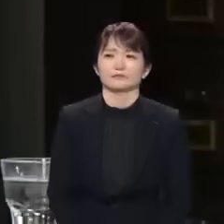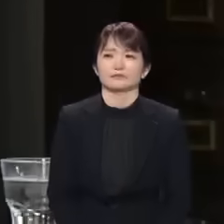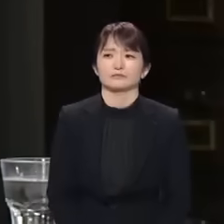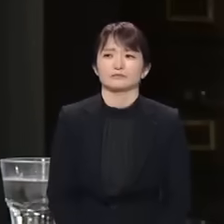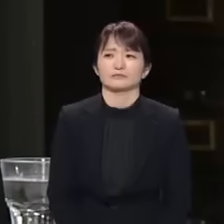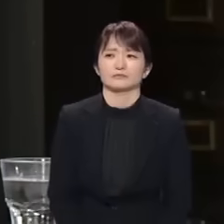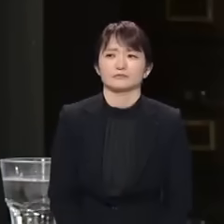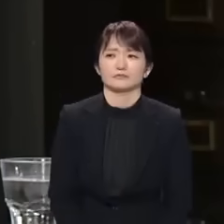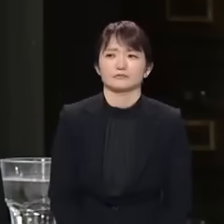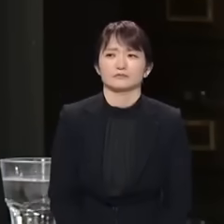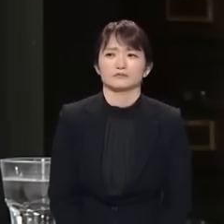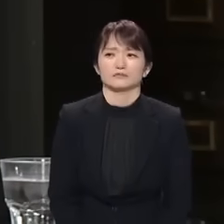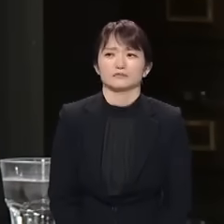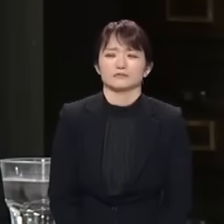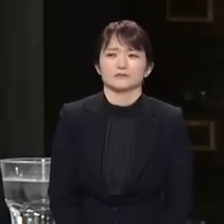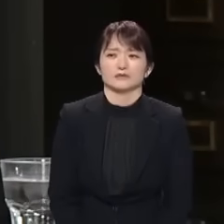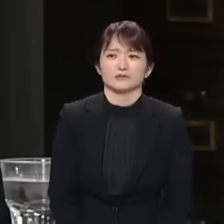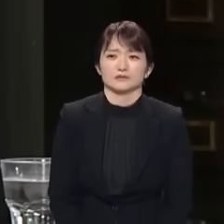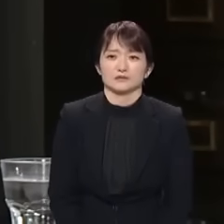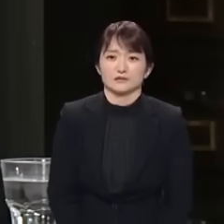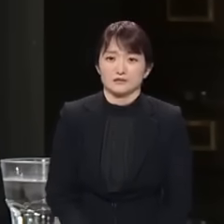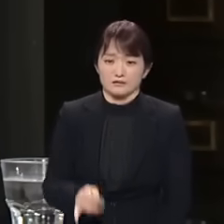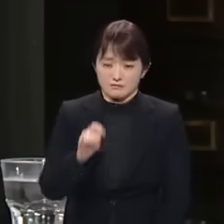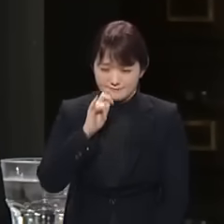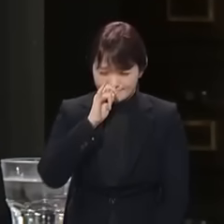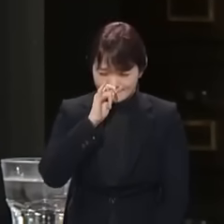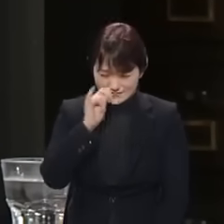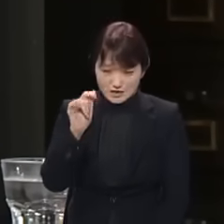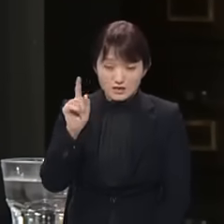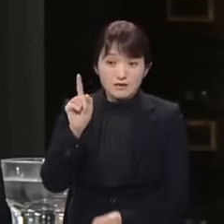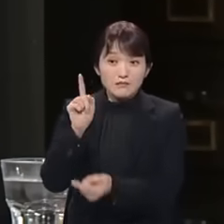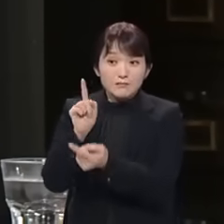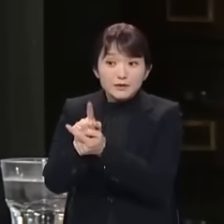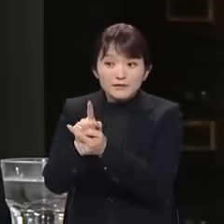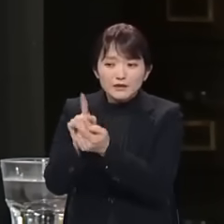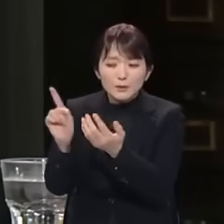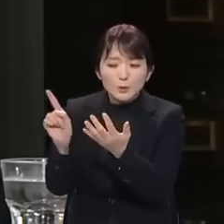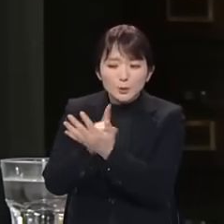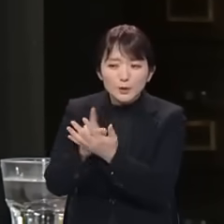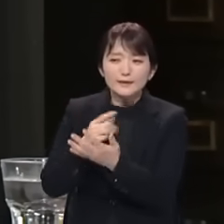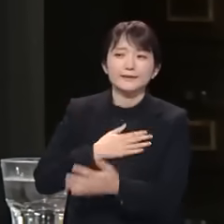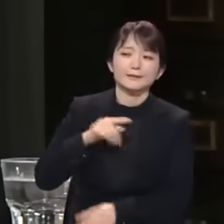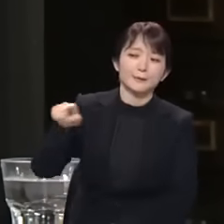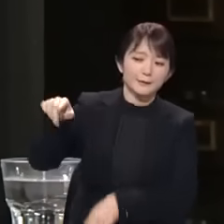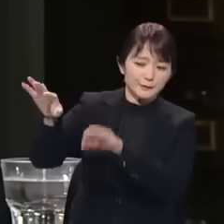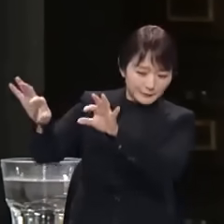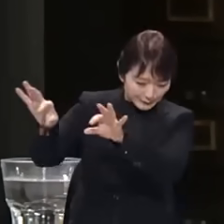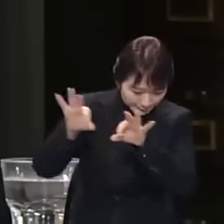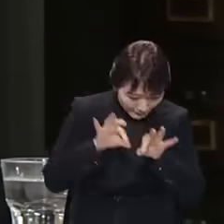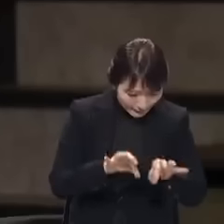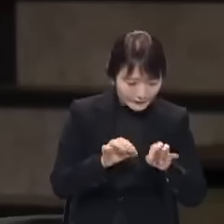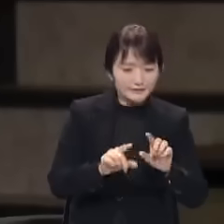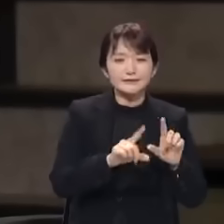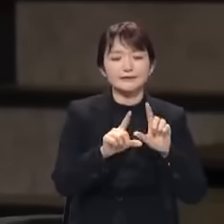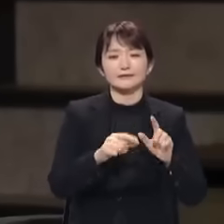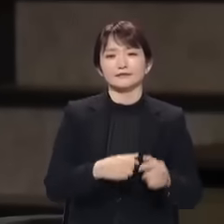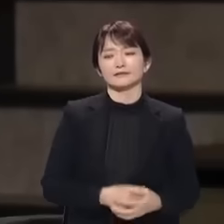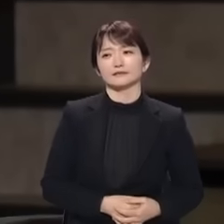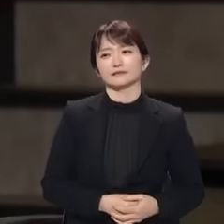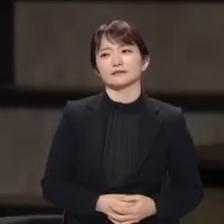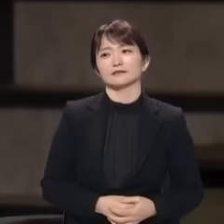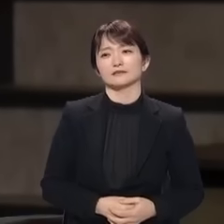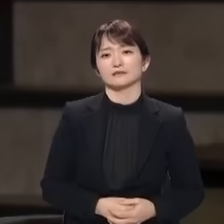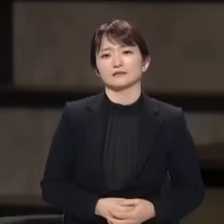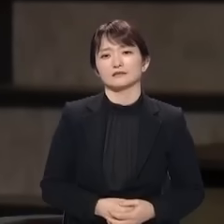정말 초하이 클래스를 만나고 어울리다 오니까 나도 쟤네들처럼 살아야지. 네. 아, 그러니까 상당히